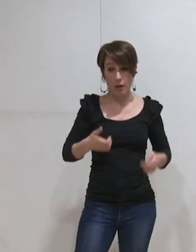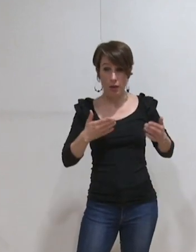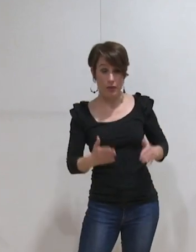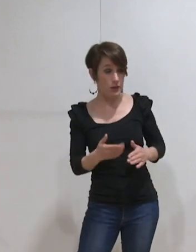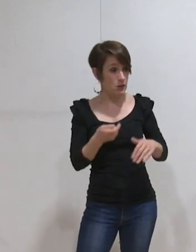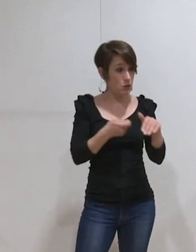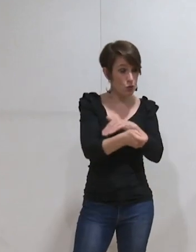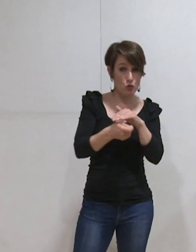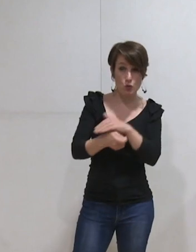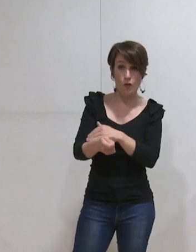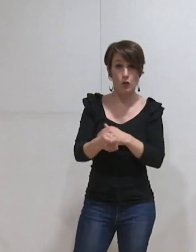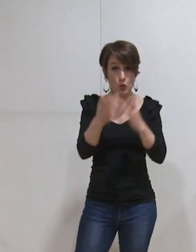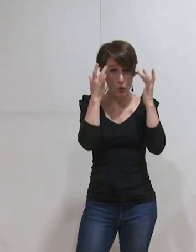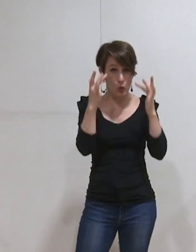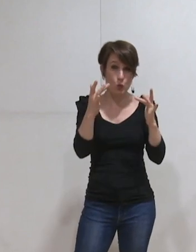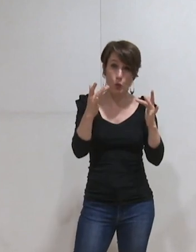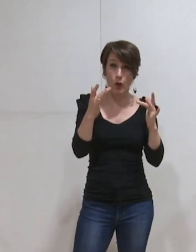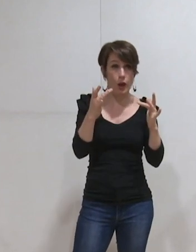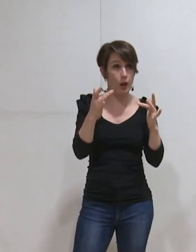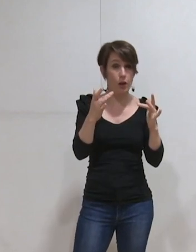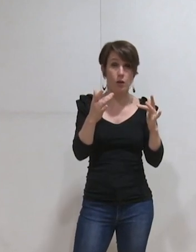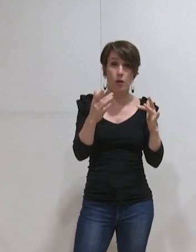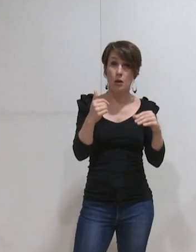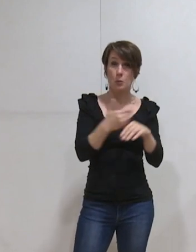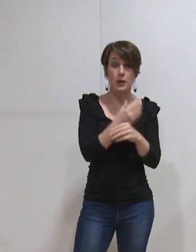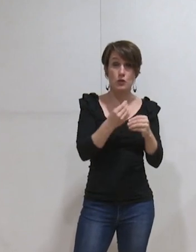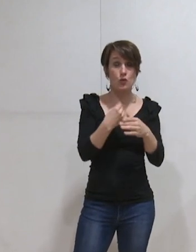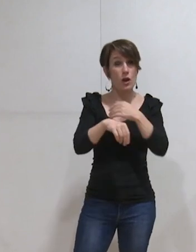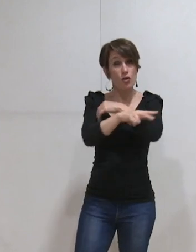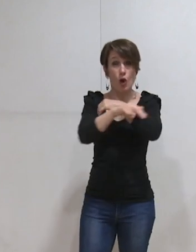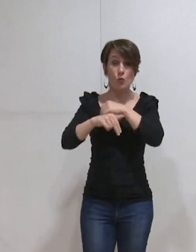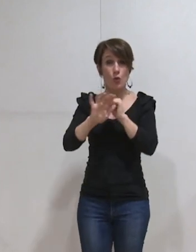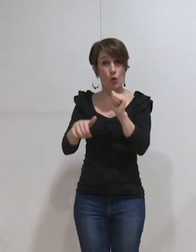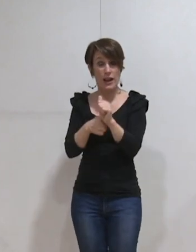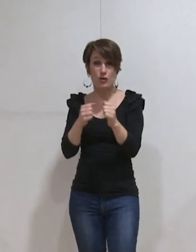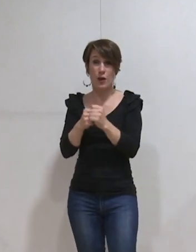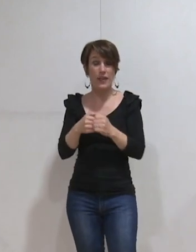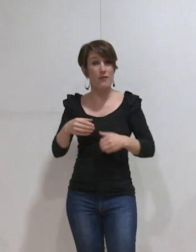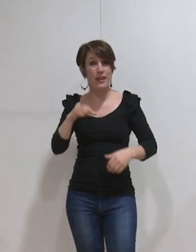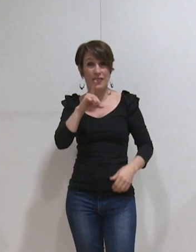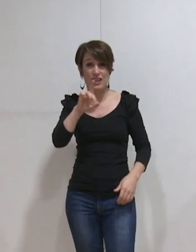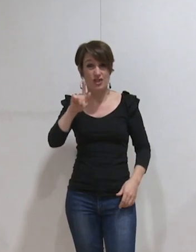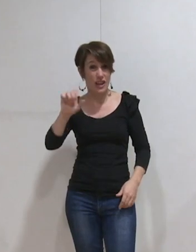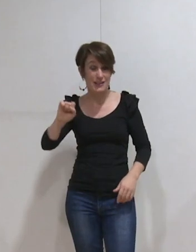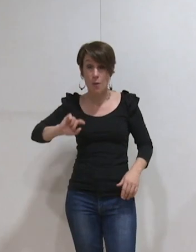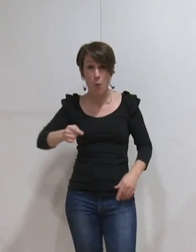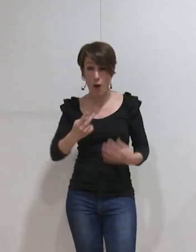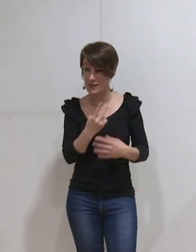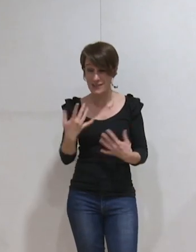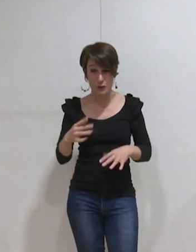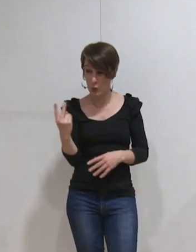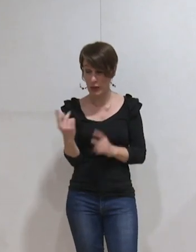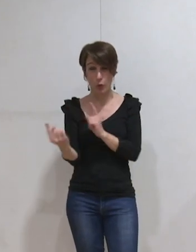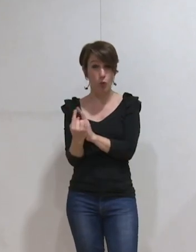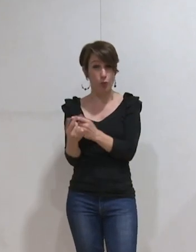subventions sur la culture se décider dans le bureau de l'adjointe avec le directeur des services pointb nous avons choisi une